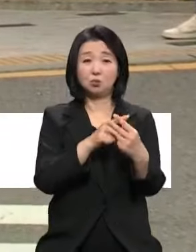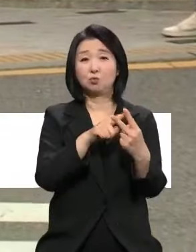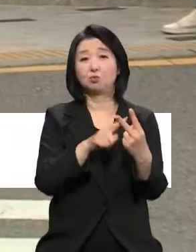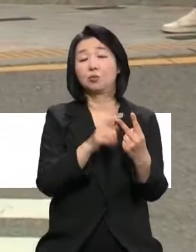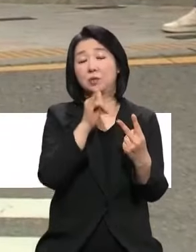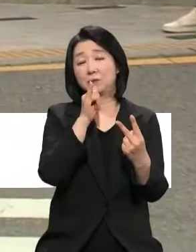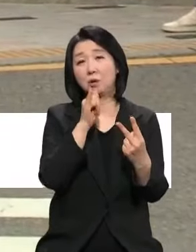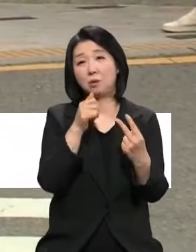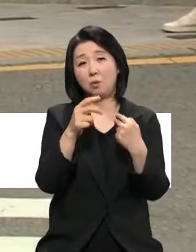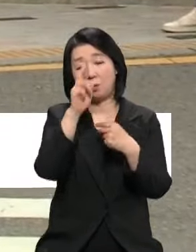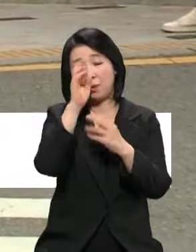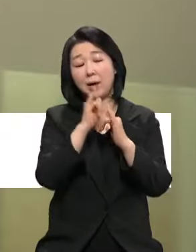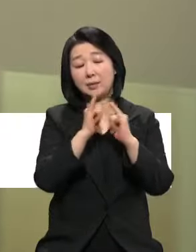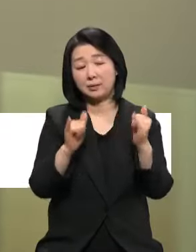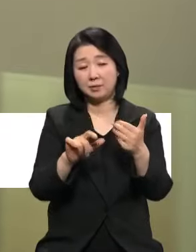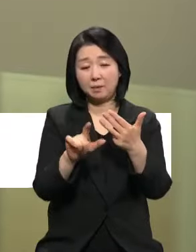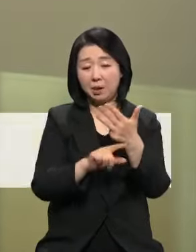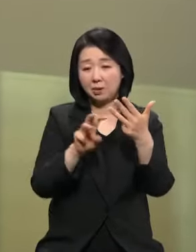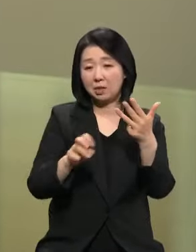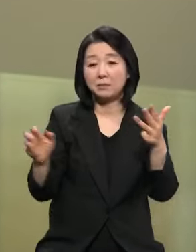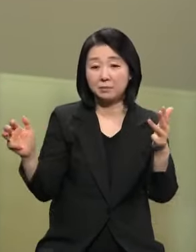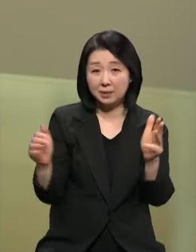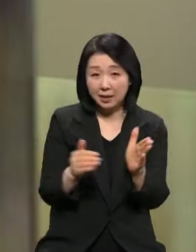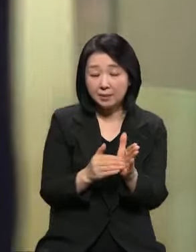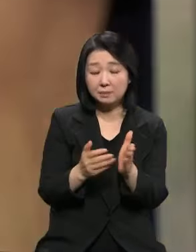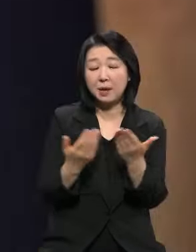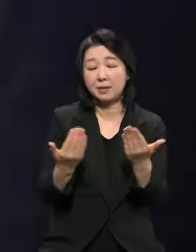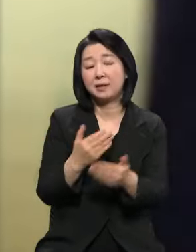근 환자들에게 8월 31일까지만